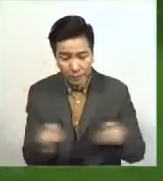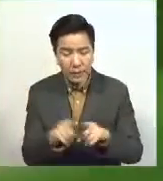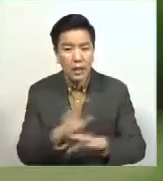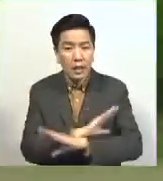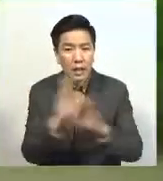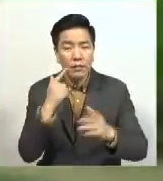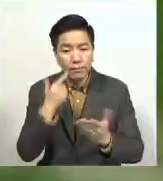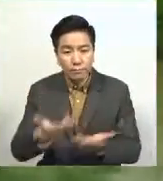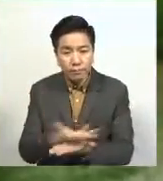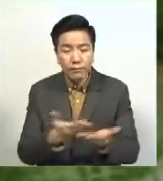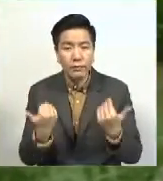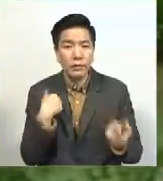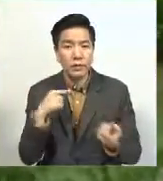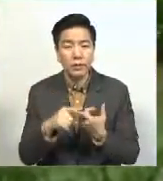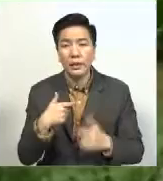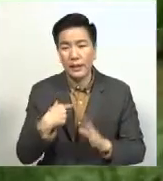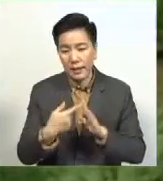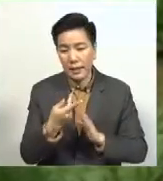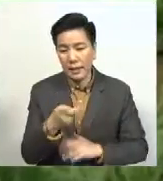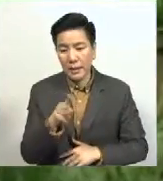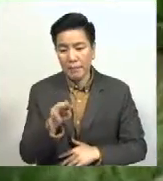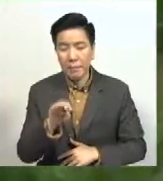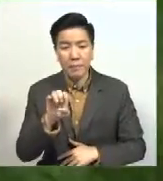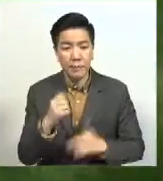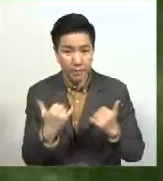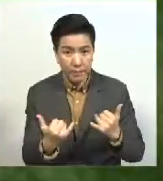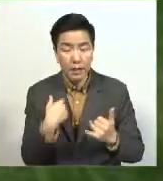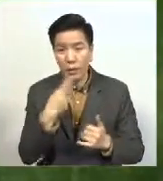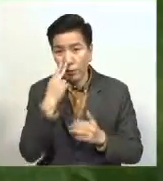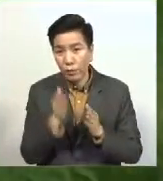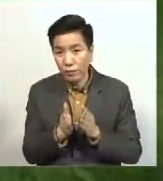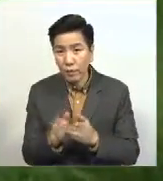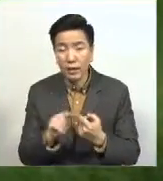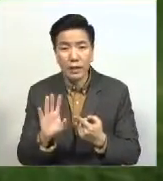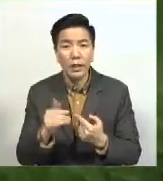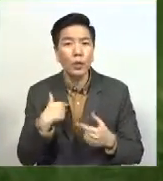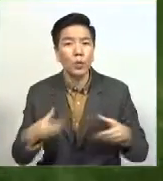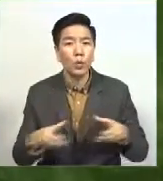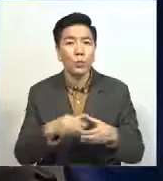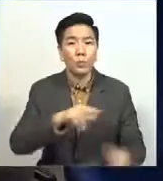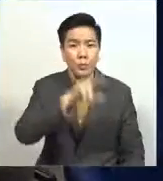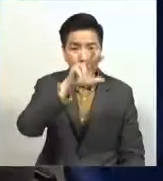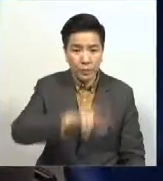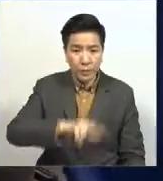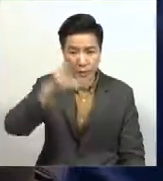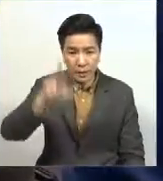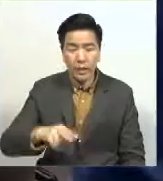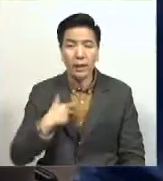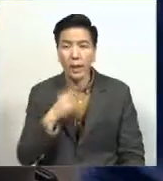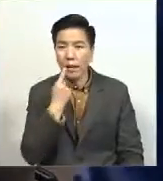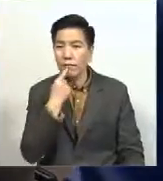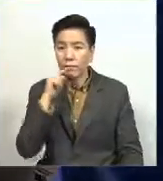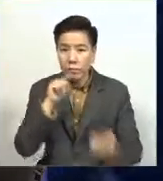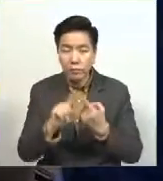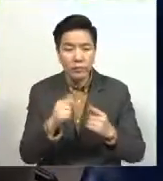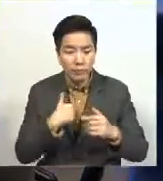ยกเลิกหรือว่าพิจารณาสามสารเคมีอย่างที่บอกไปทีนี้มาดูทางฝากฝั่งของเพื่อไทยกันบ้างเขาก็มีการแถลงจุดยืน